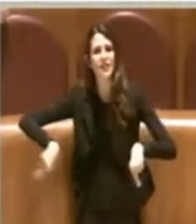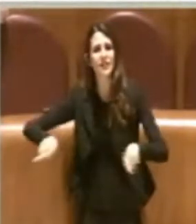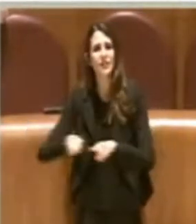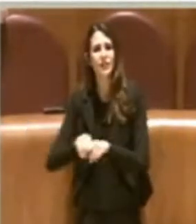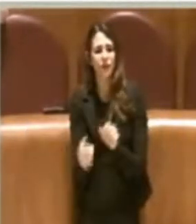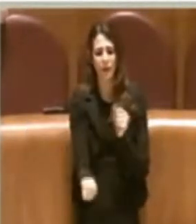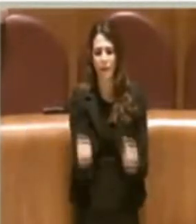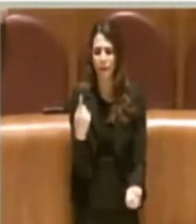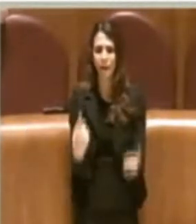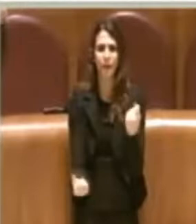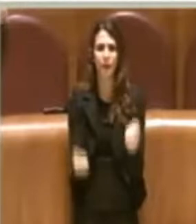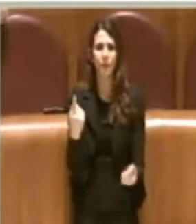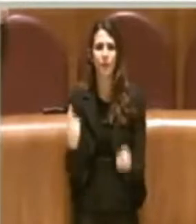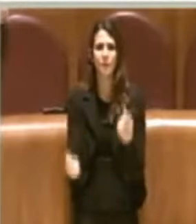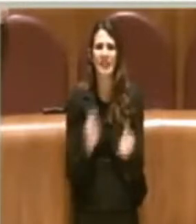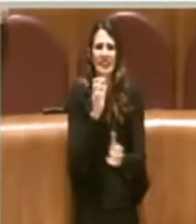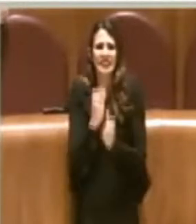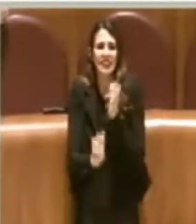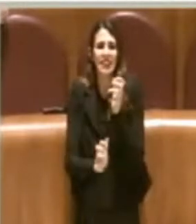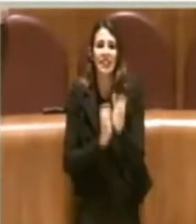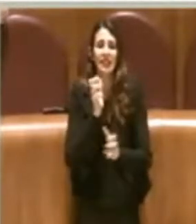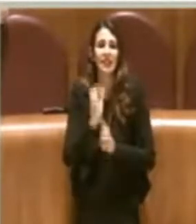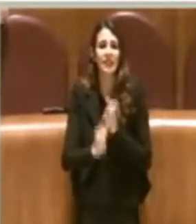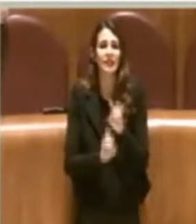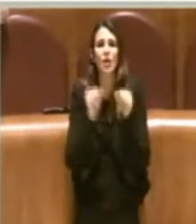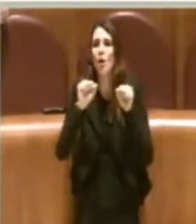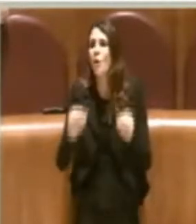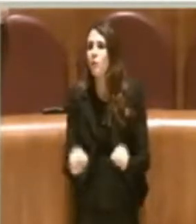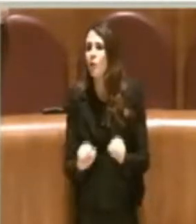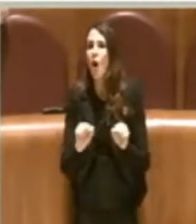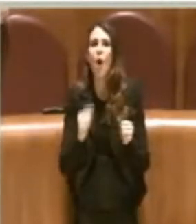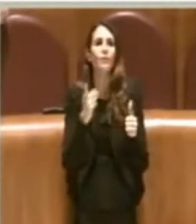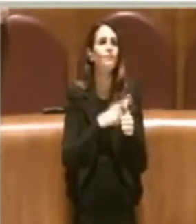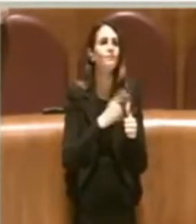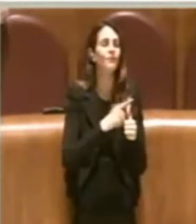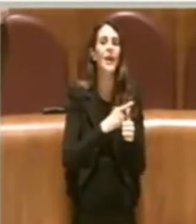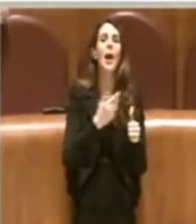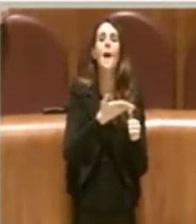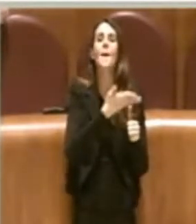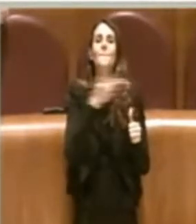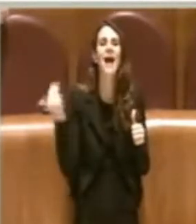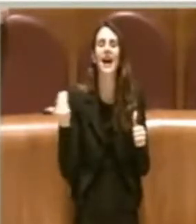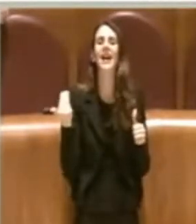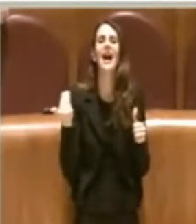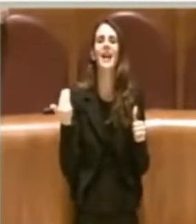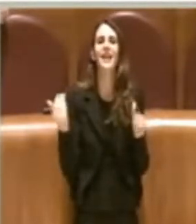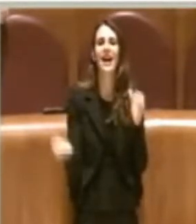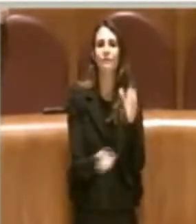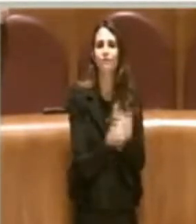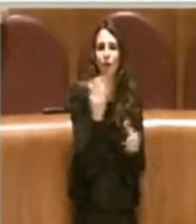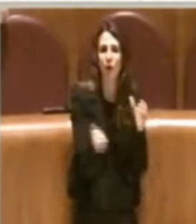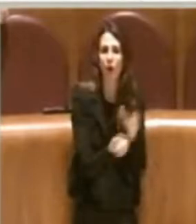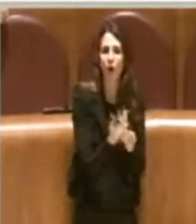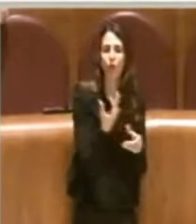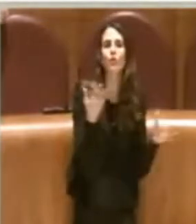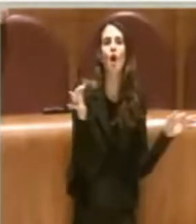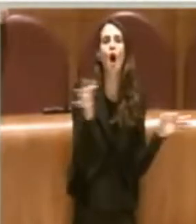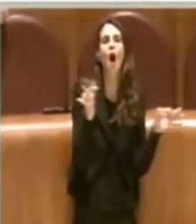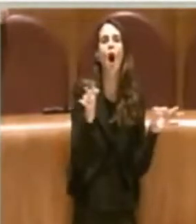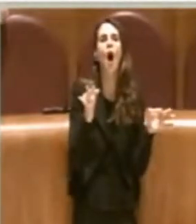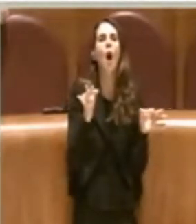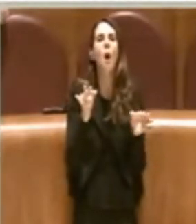tantissime criticità che possono andare dalla mancata realizzazione di queste opere o ad una